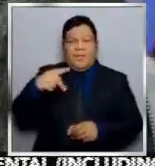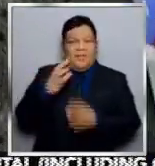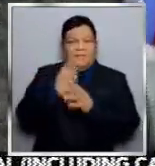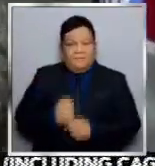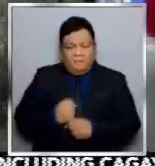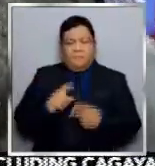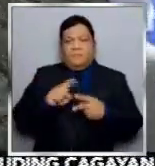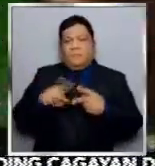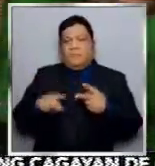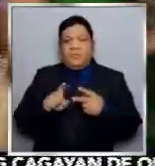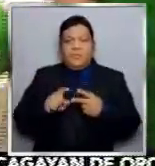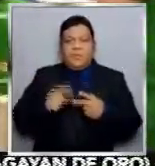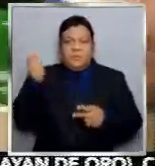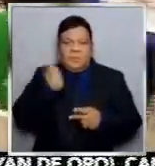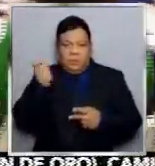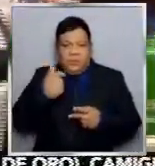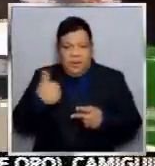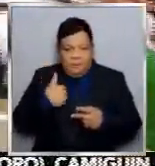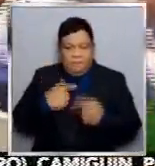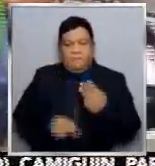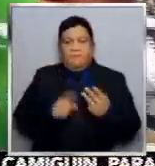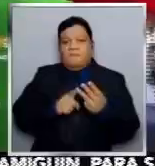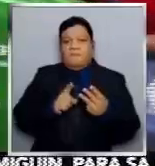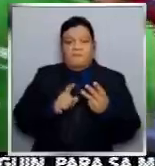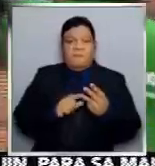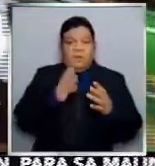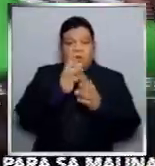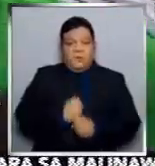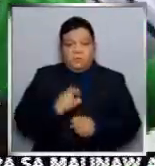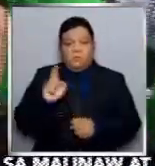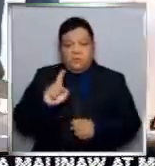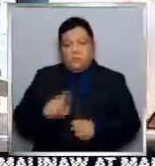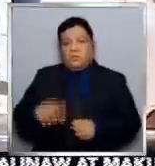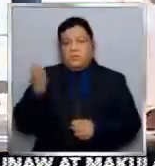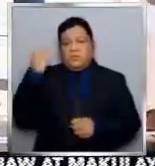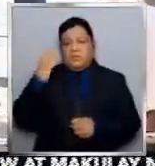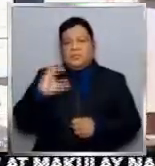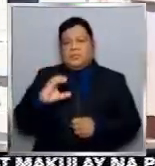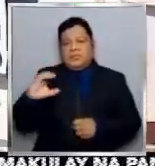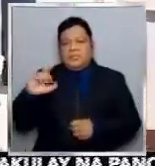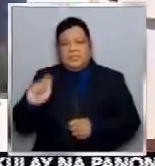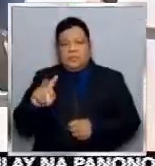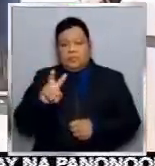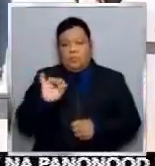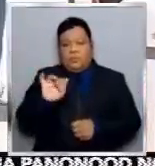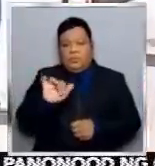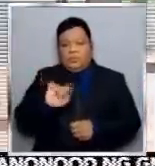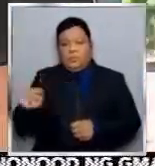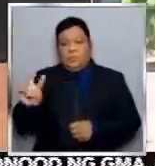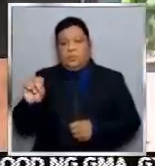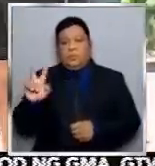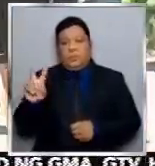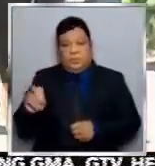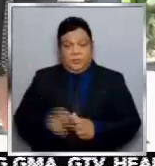social pension beneficiaries at mga tumanggap ng unconditional cash transfer noong 2018 hanggang 2020. Sa loob po ng